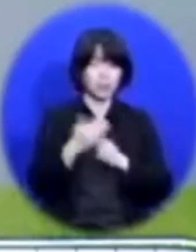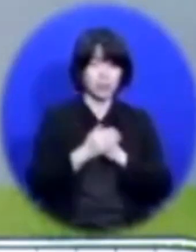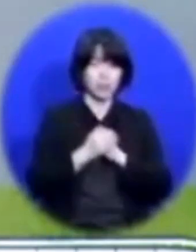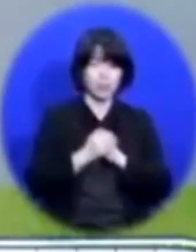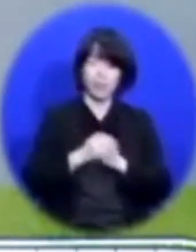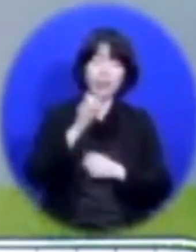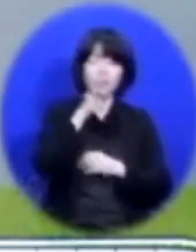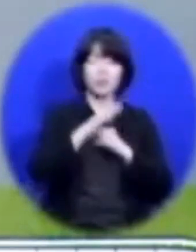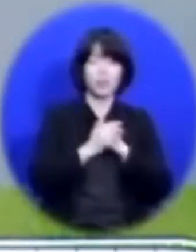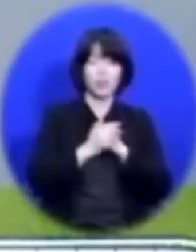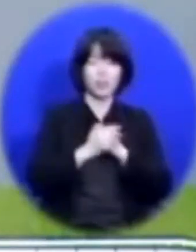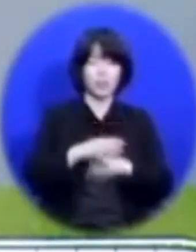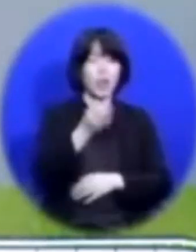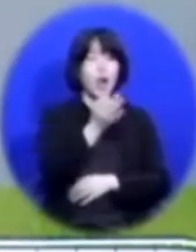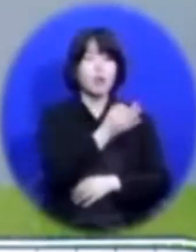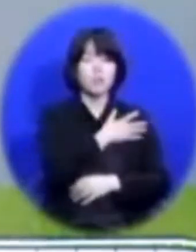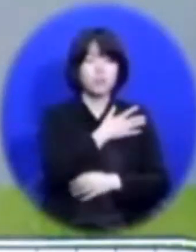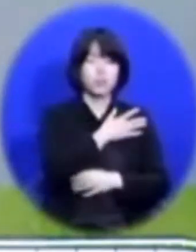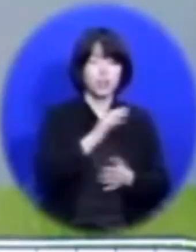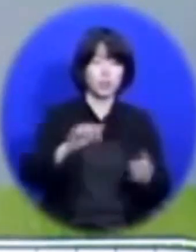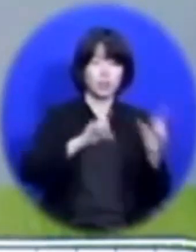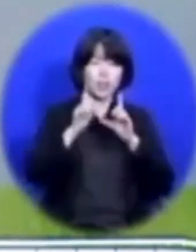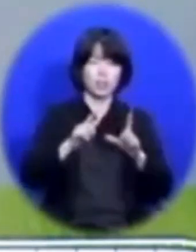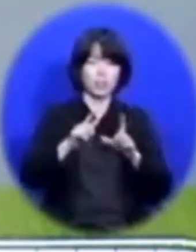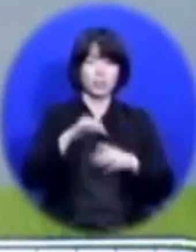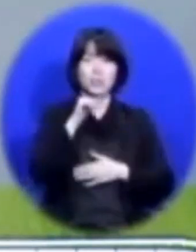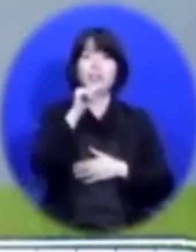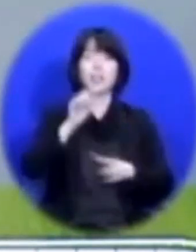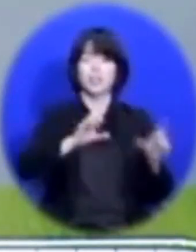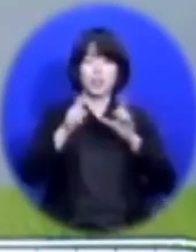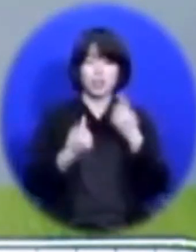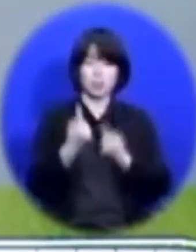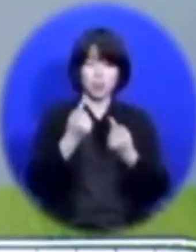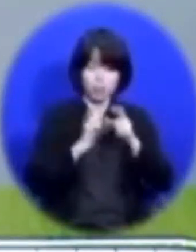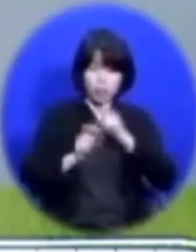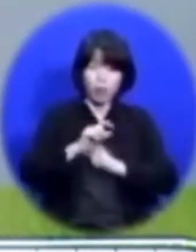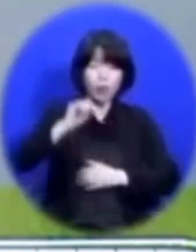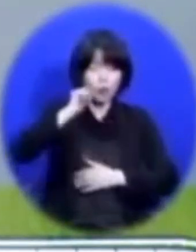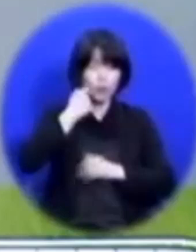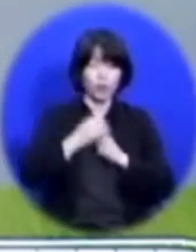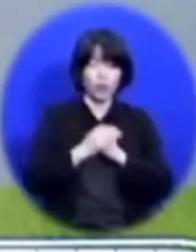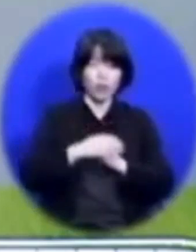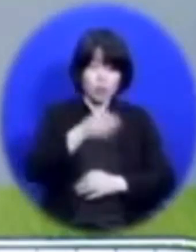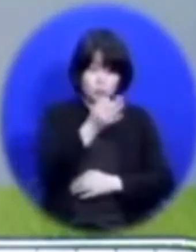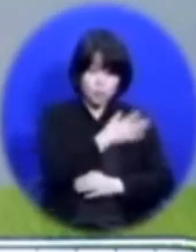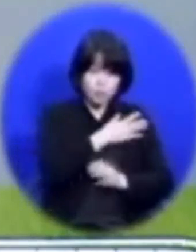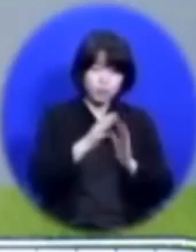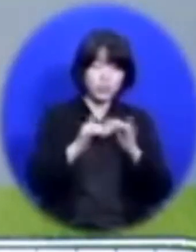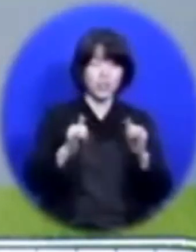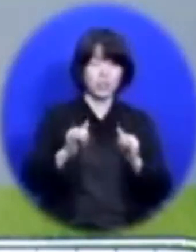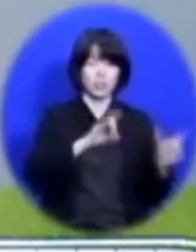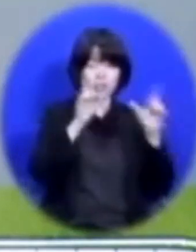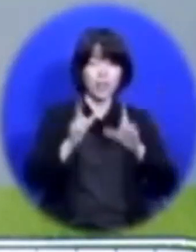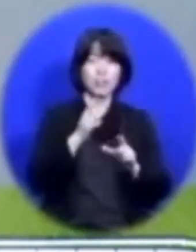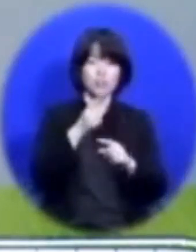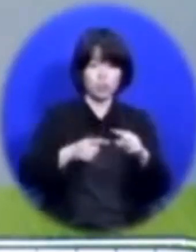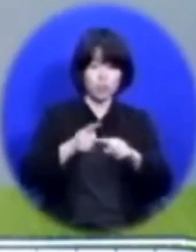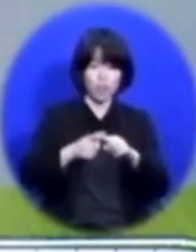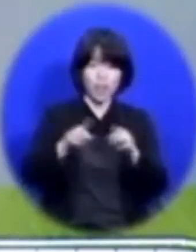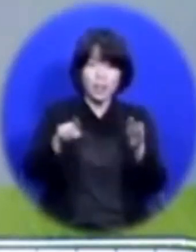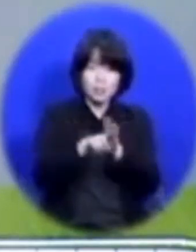사는것이 가난하게사는것보다더어렵다 .여러분, 부유